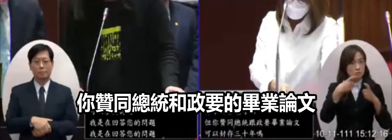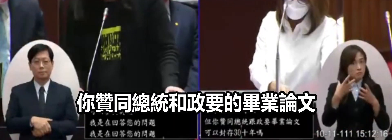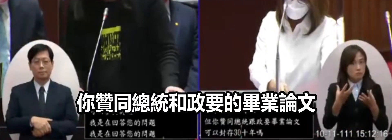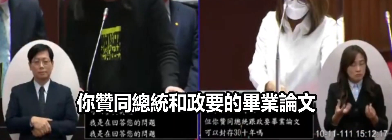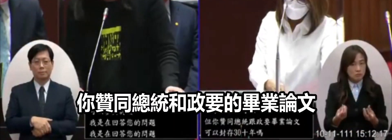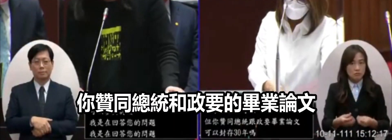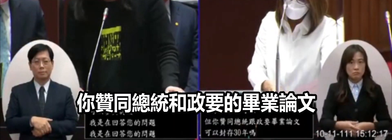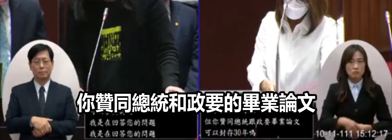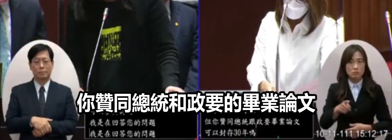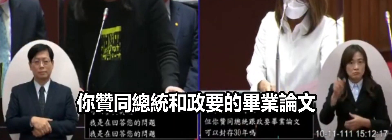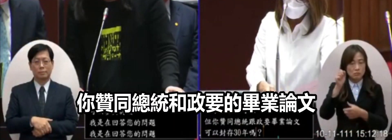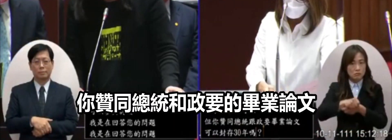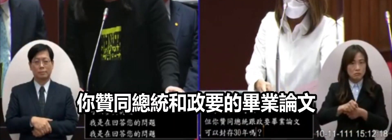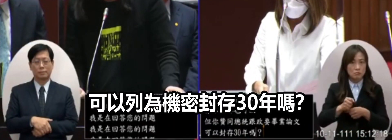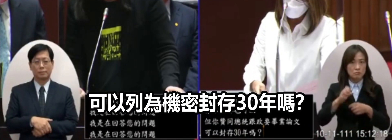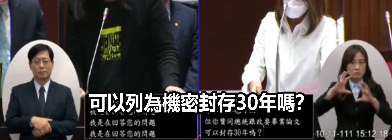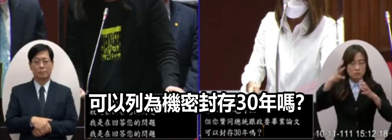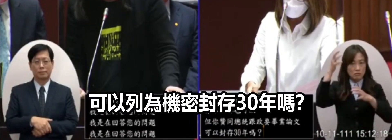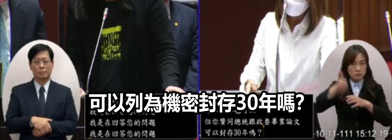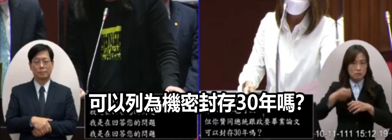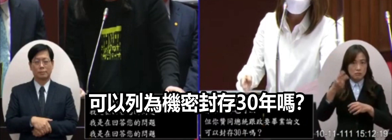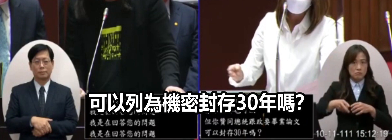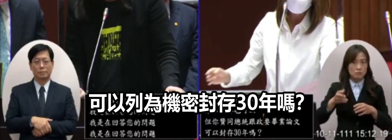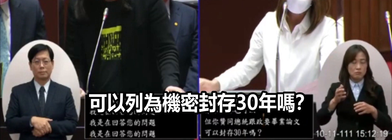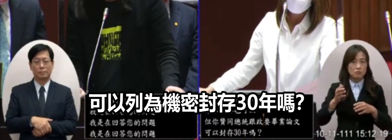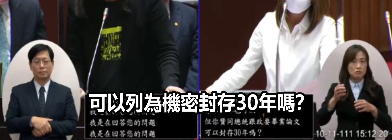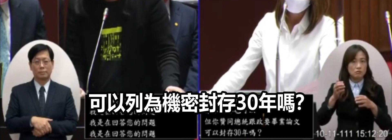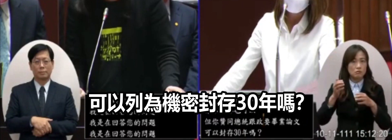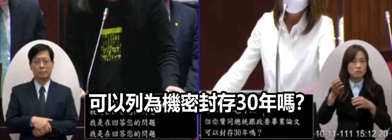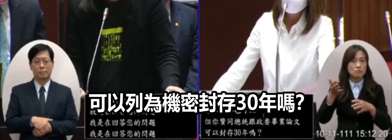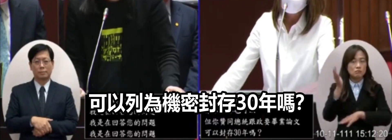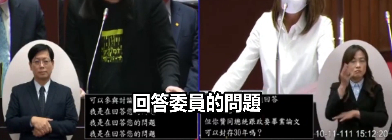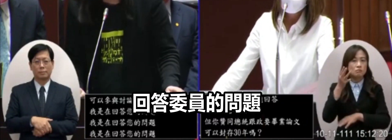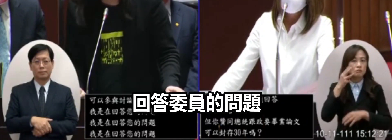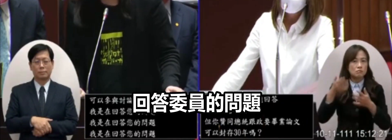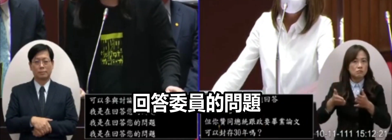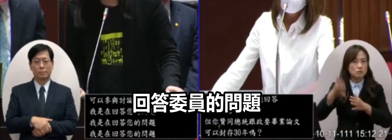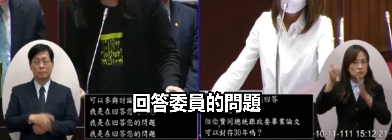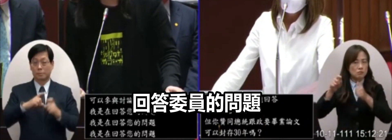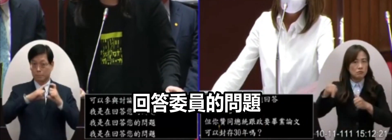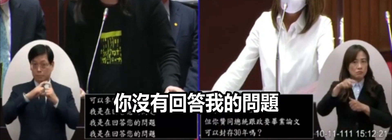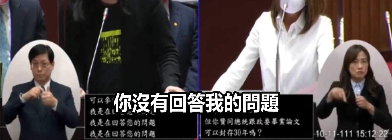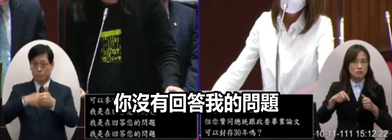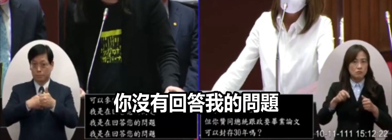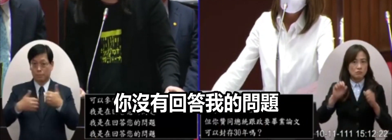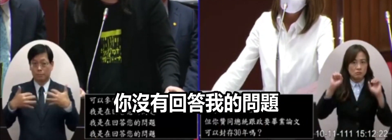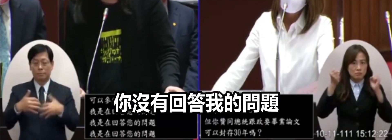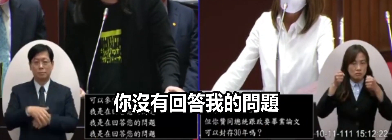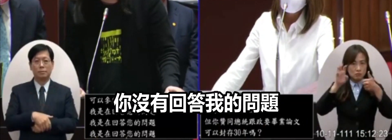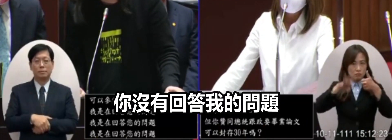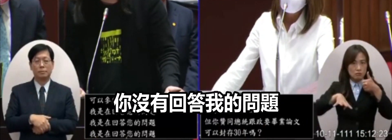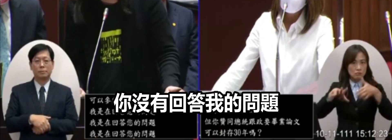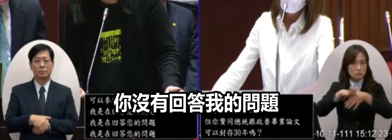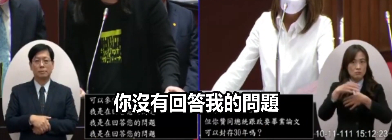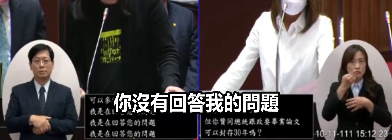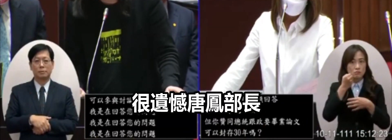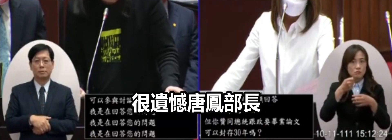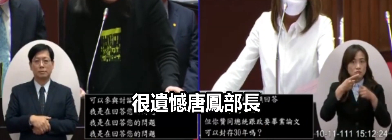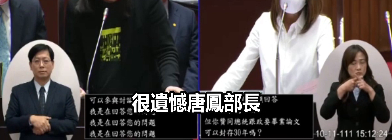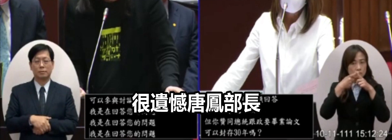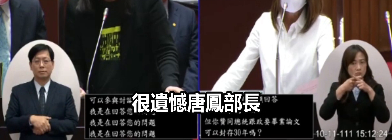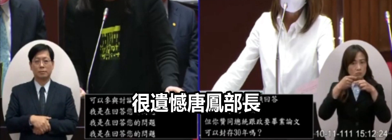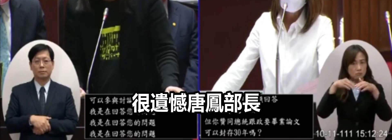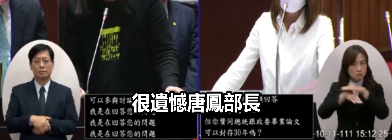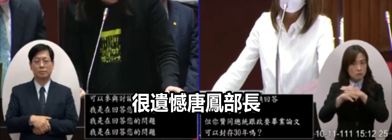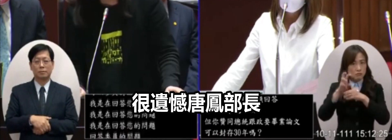同总统和政要的毕业论文可以列为机密封存30年吗？ 回答委员的问题。 你没有回答我的问题啊，很